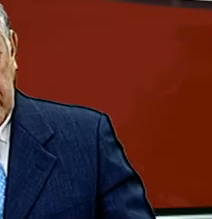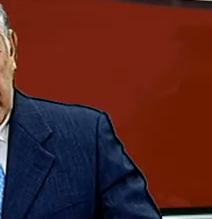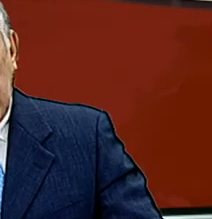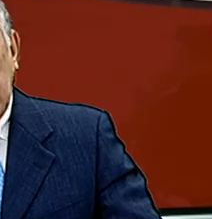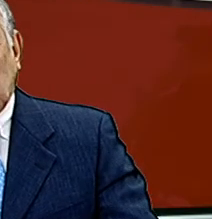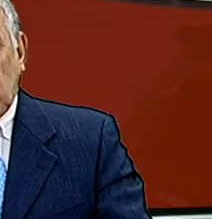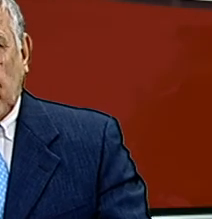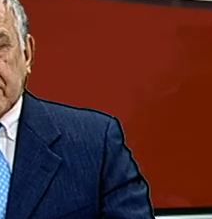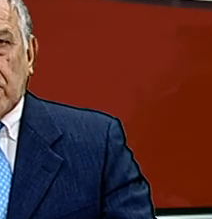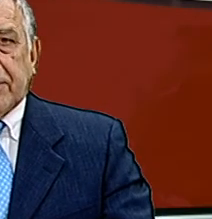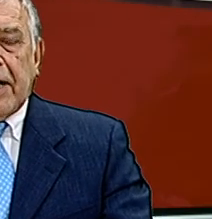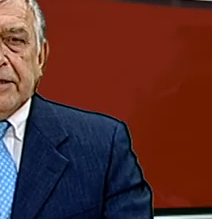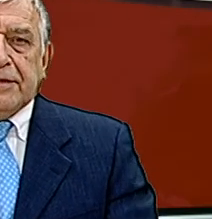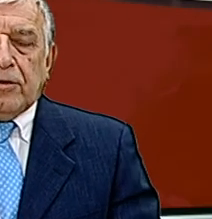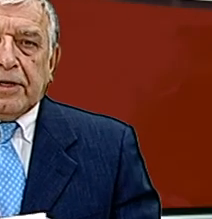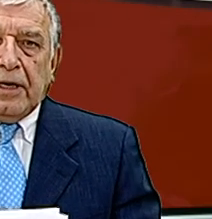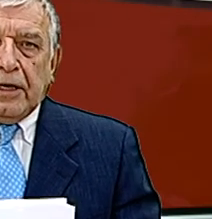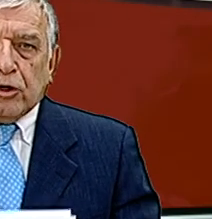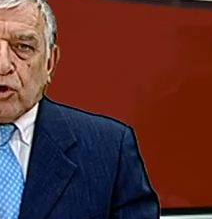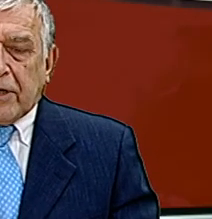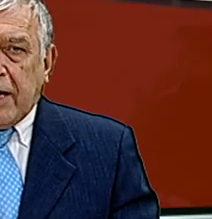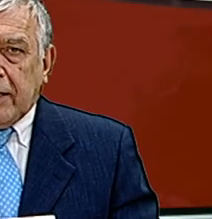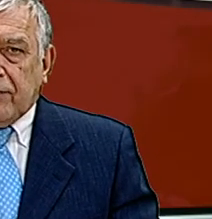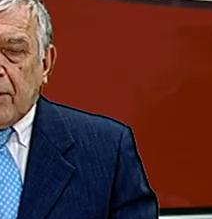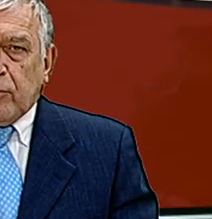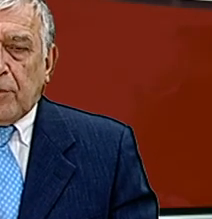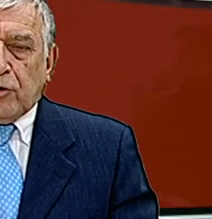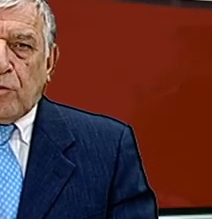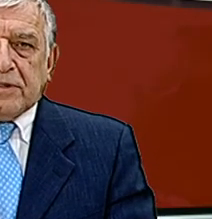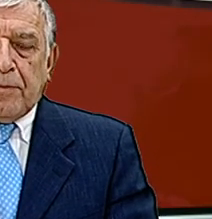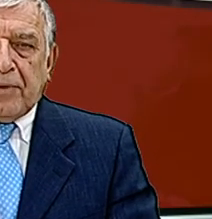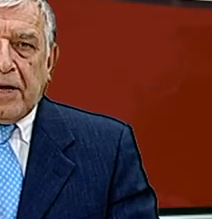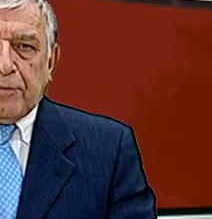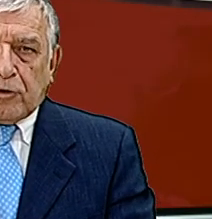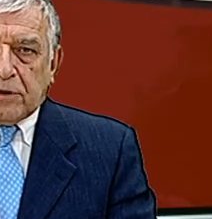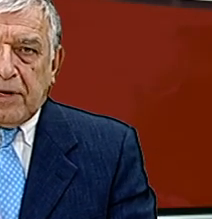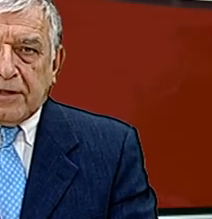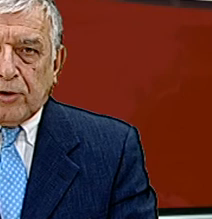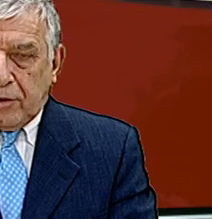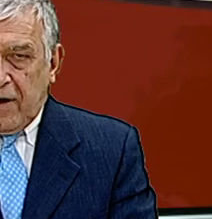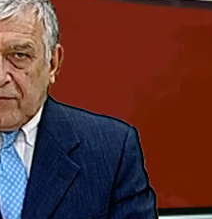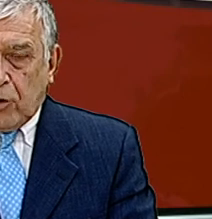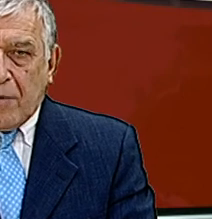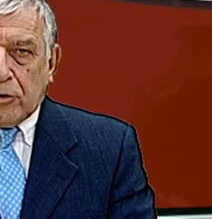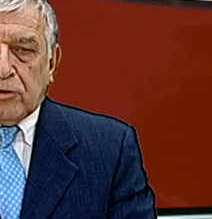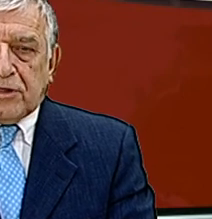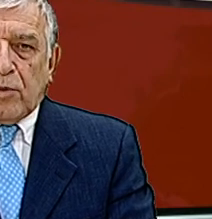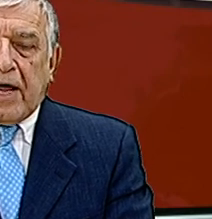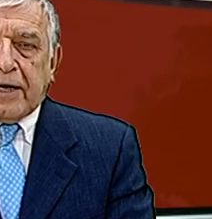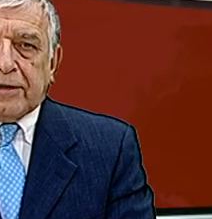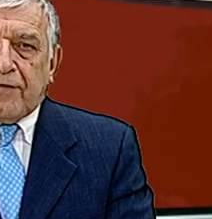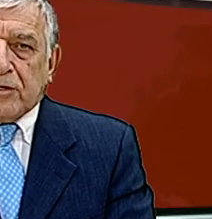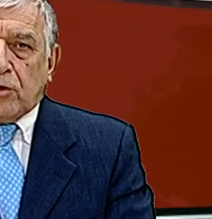e tutto per questa nostra edizione del giornale vi diamo appuntamento come sempre alle prossime edizioni ma mi raccomando di